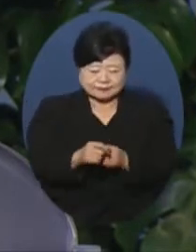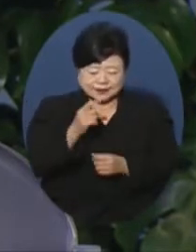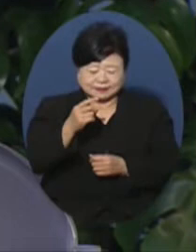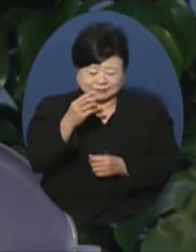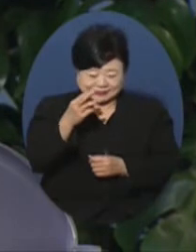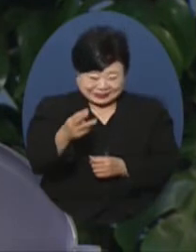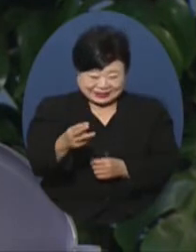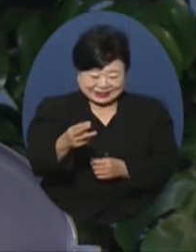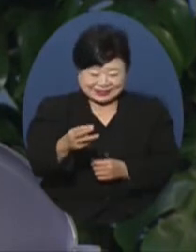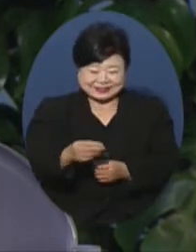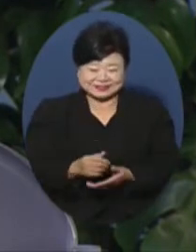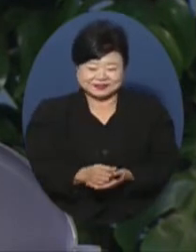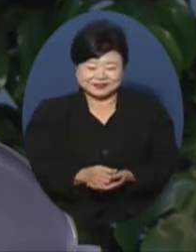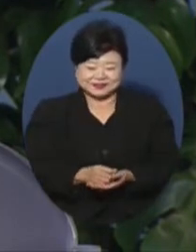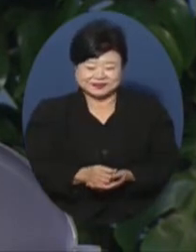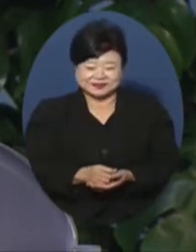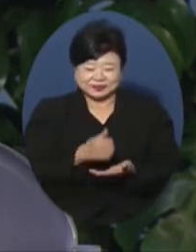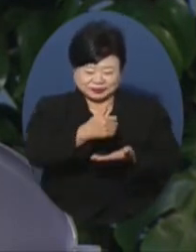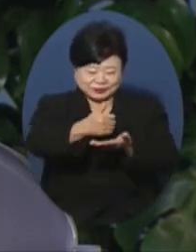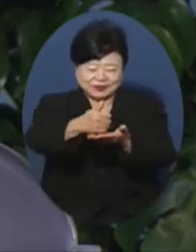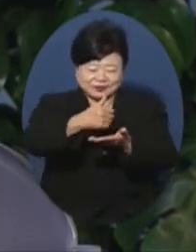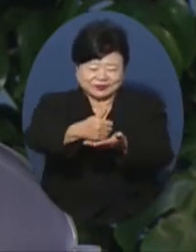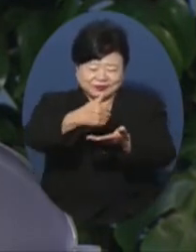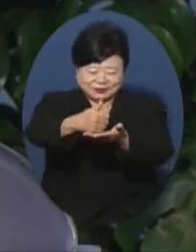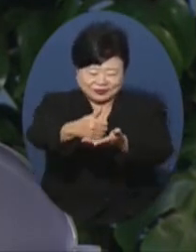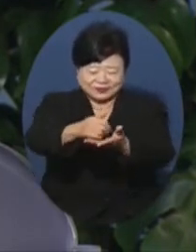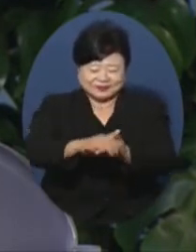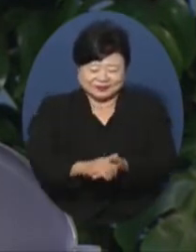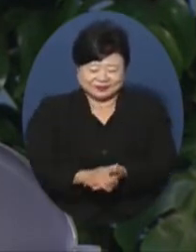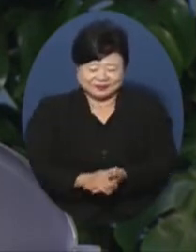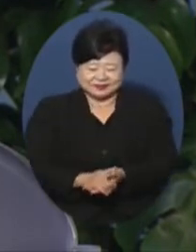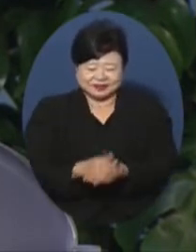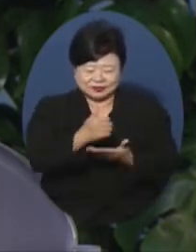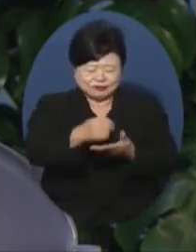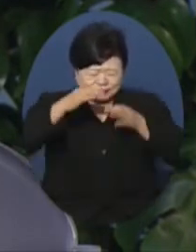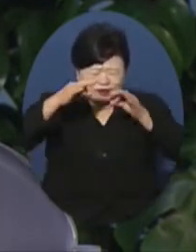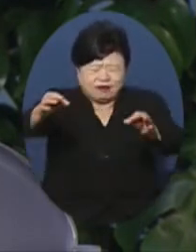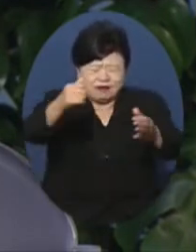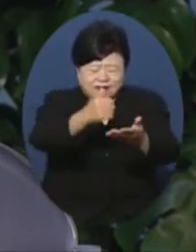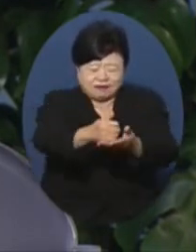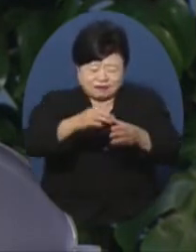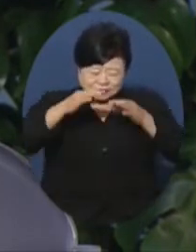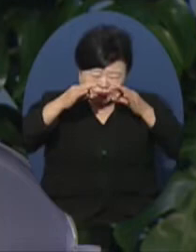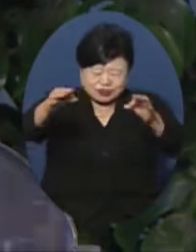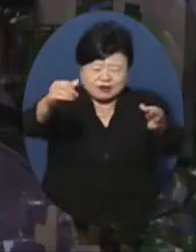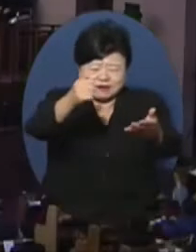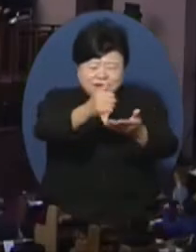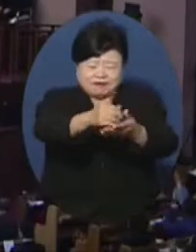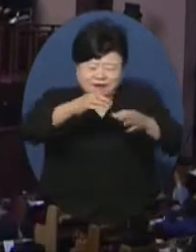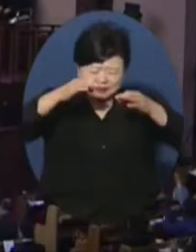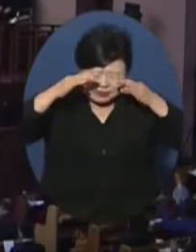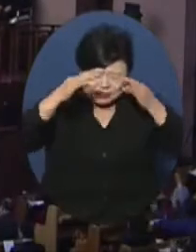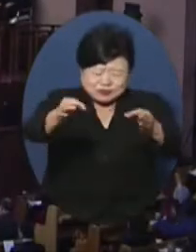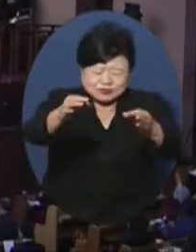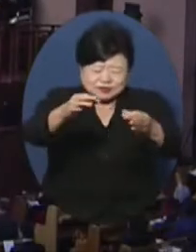하나 둘 셋 해서 우리 한번 기도하십시다.